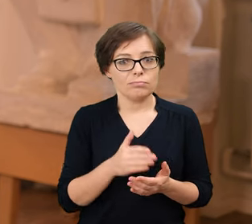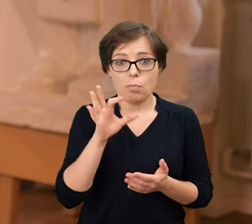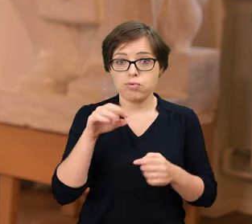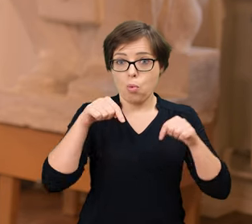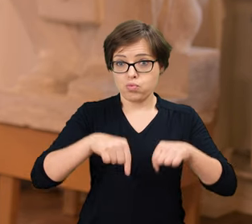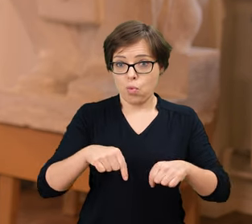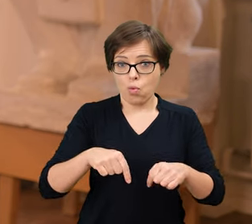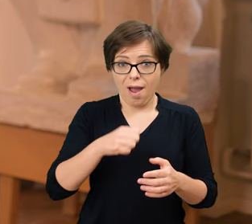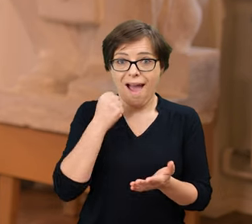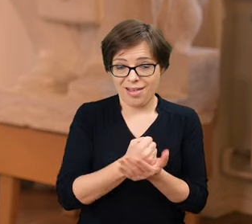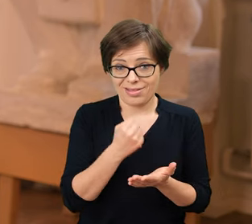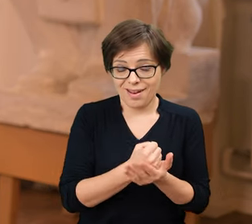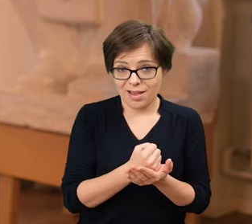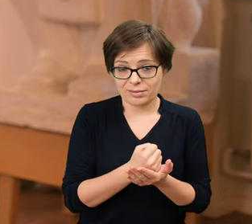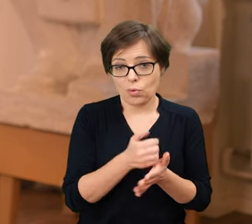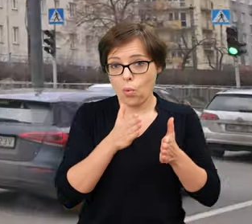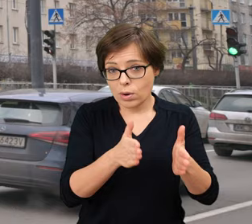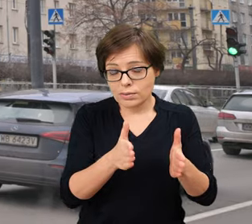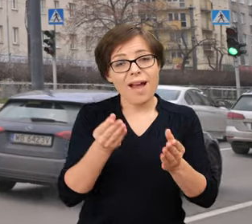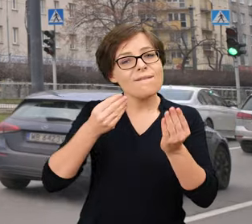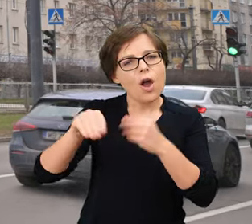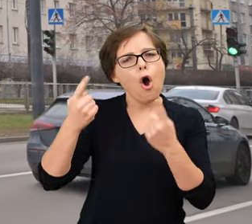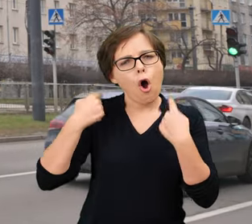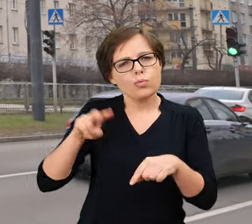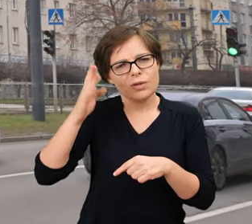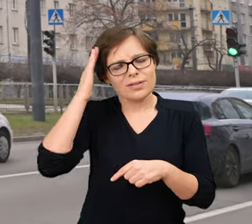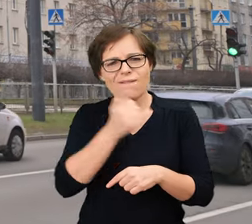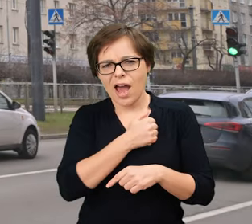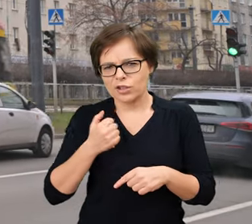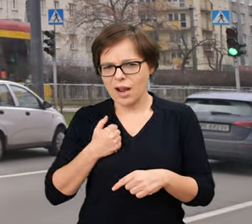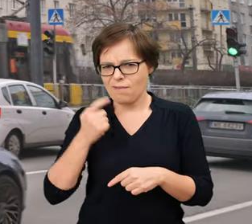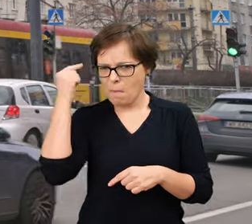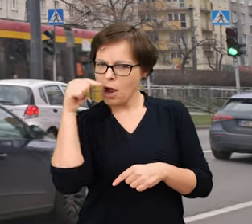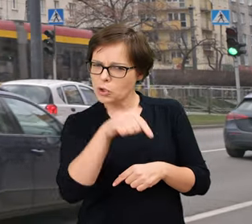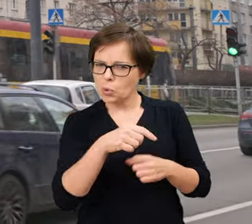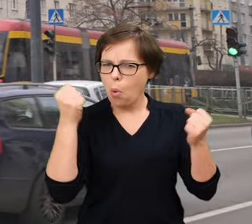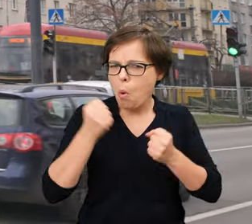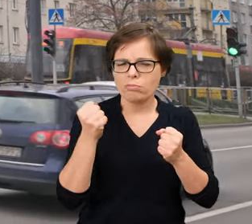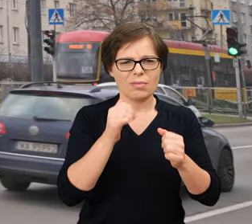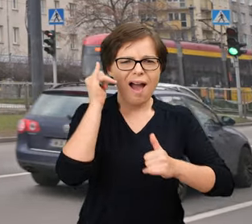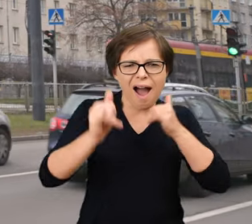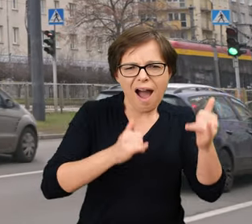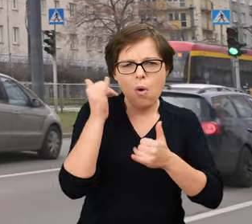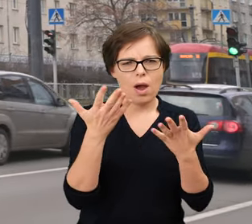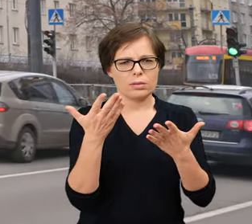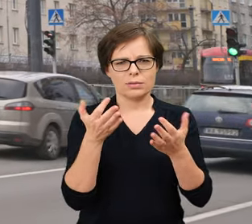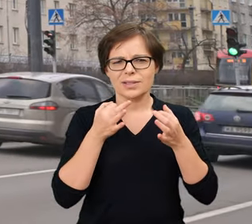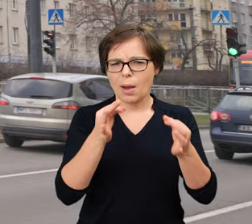pod adresem, który większości warszawiaków będzie kojarzył się z hałasem, z ogromnym